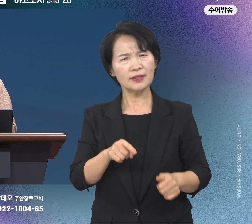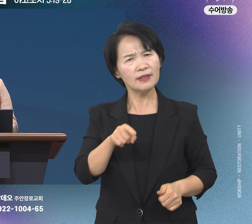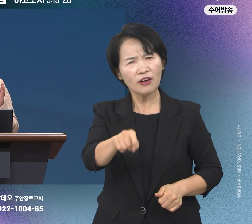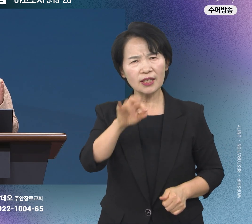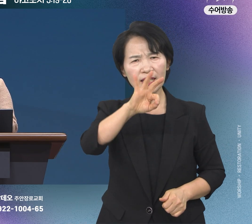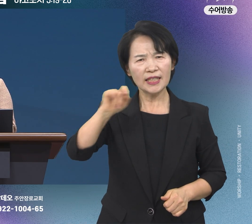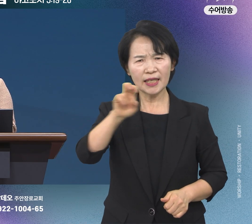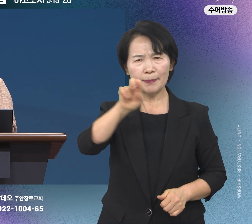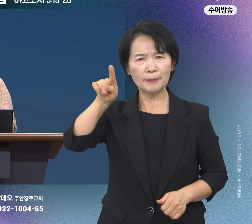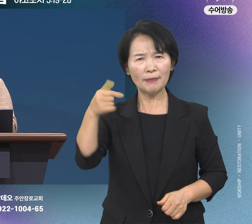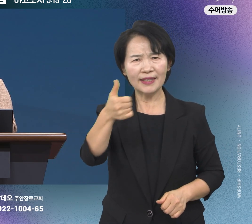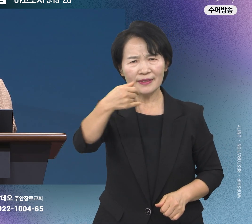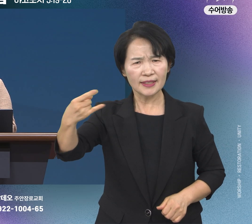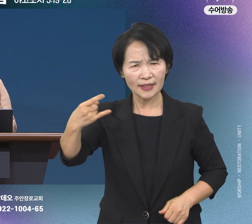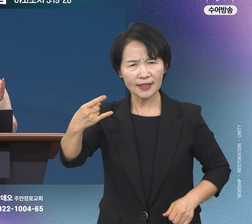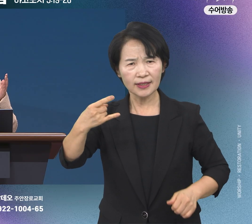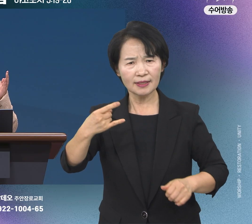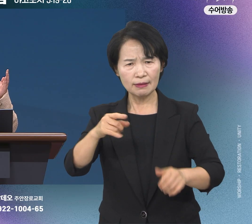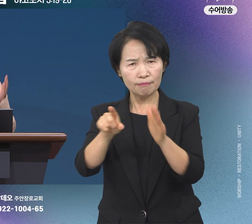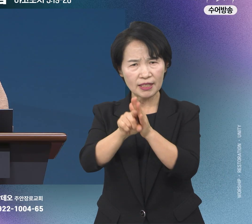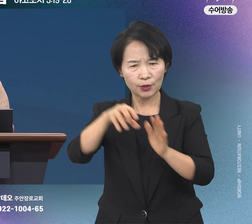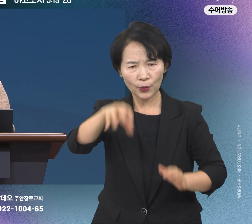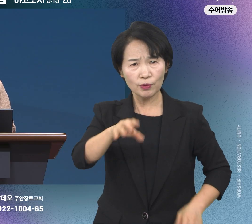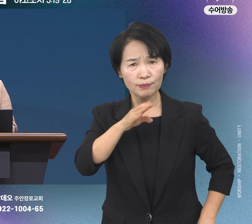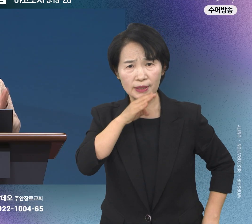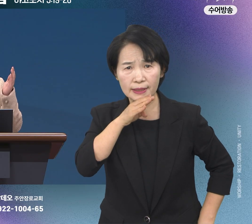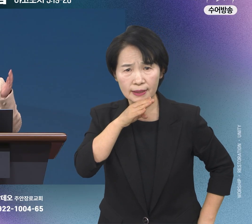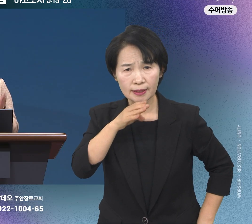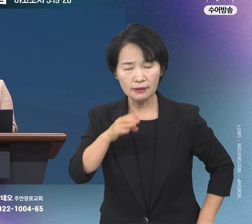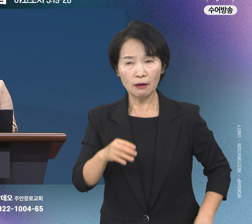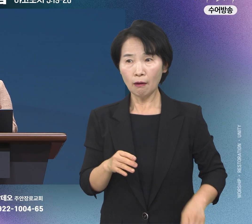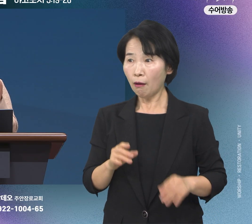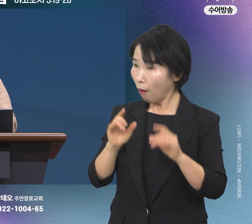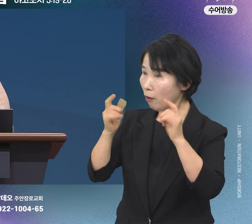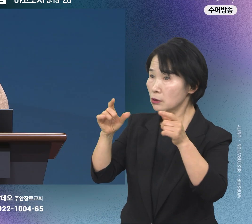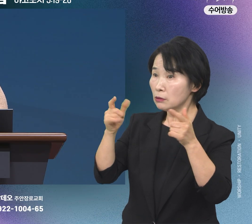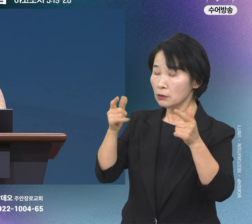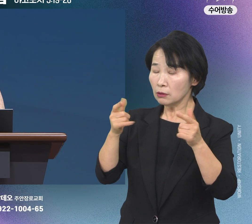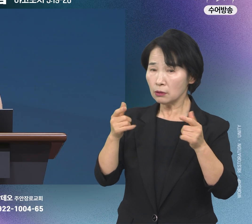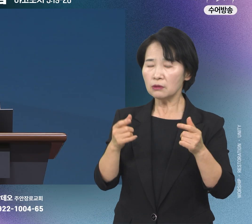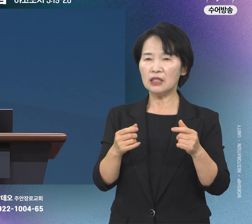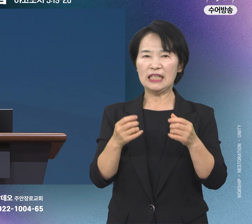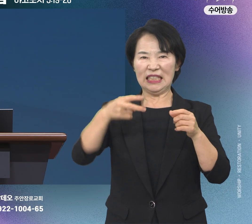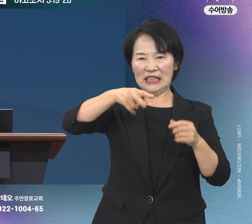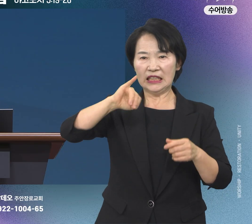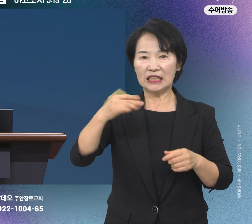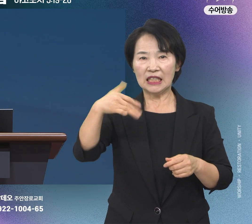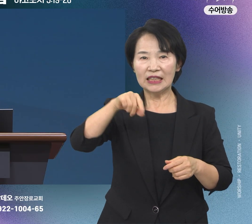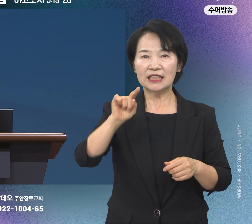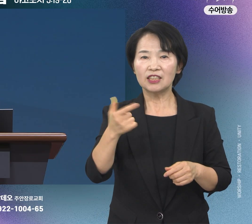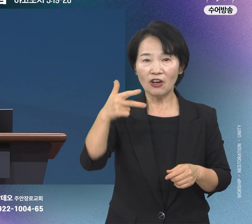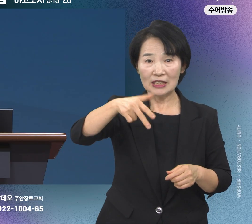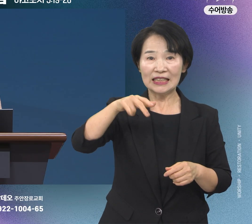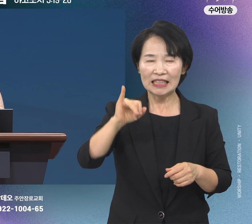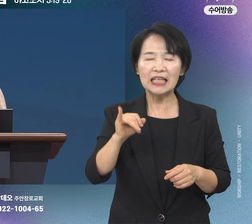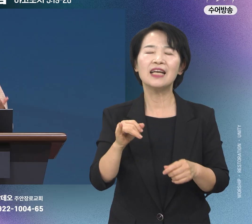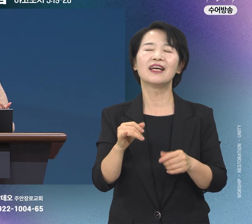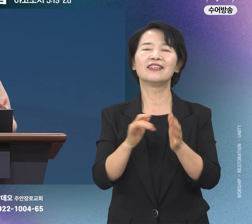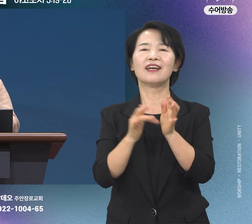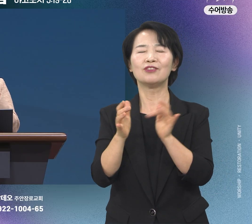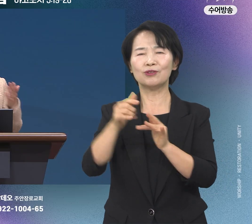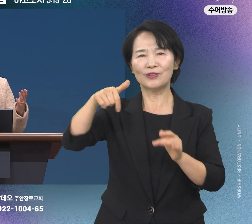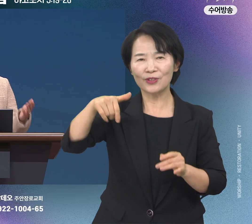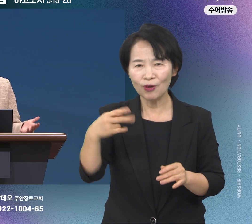곳이잖아요. 곧장 대답을 합니다. 아니요, 우리는 이만희를 믿는 곳이 아니라 신천지 예수교 증거장막 성전입니다.